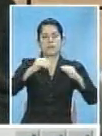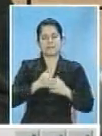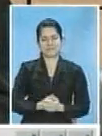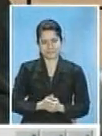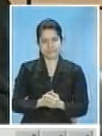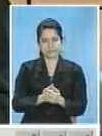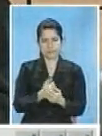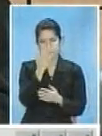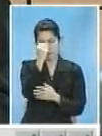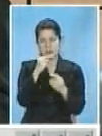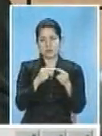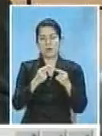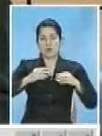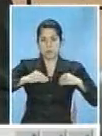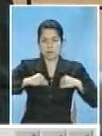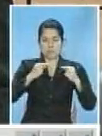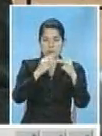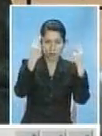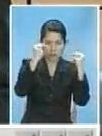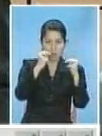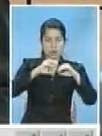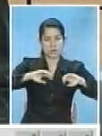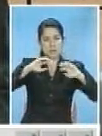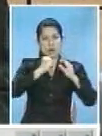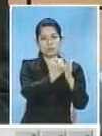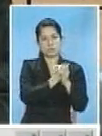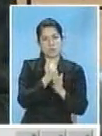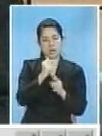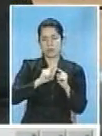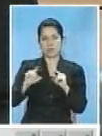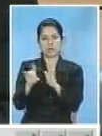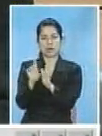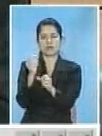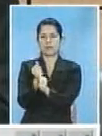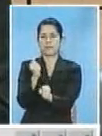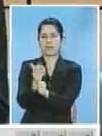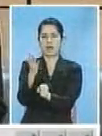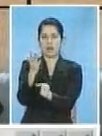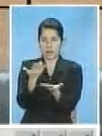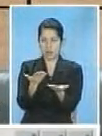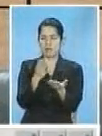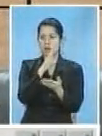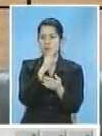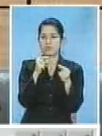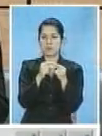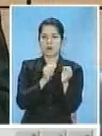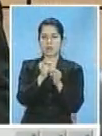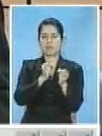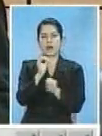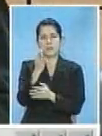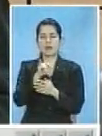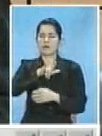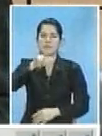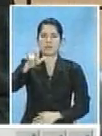ครับแล้วท่านจะไปตอบเขายังไงผมก็ฝากไปครับว่าท่านก็เตรียมคำถามให้ดีถ้าตอบไม่ได้ก็อย่าไปครับก็ยอมรับสภาพ